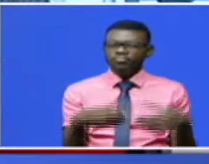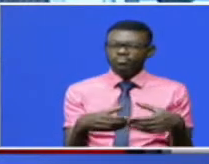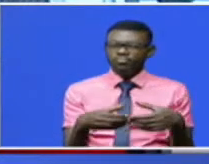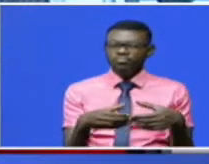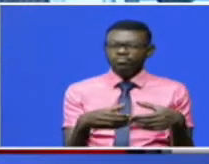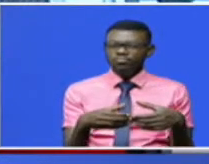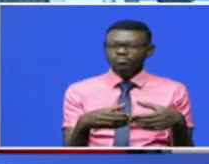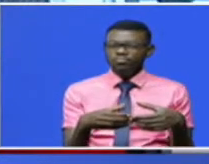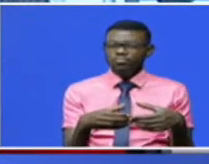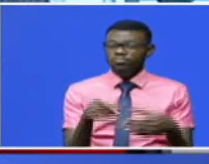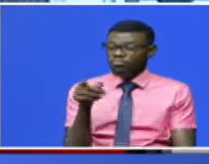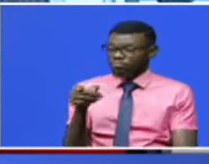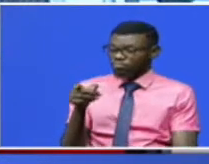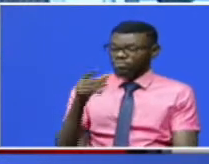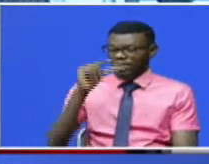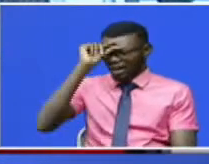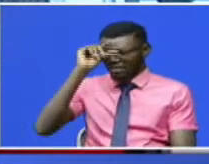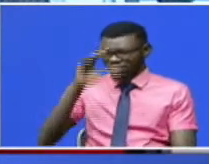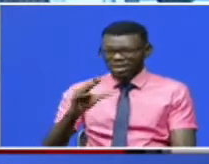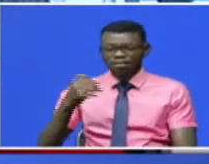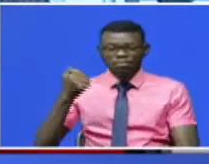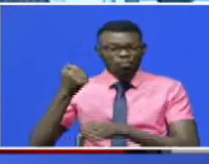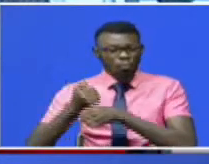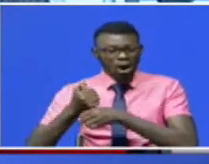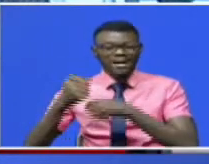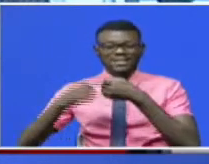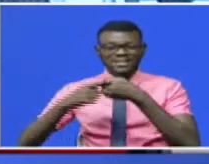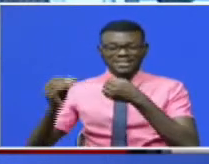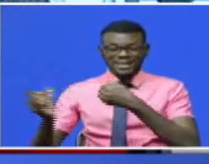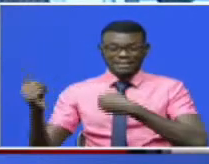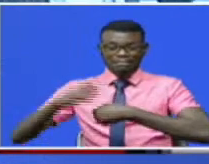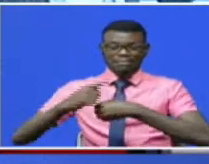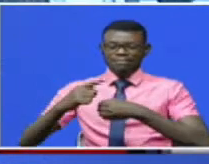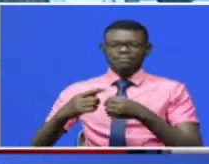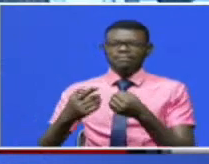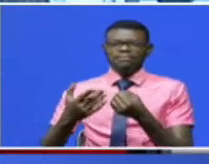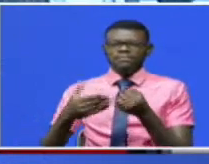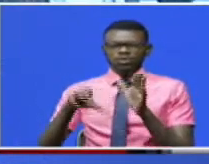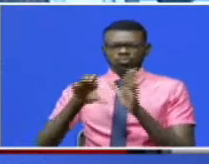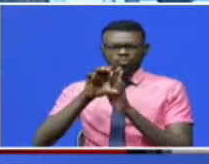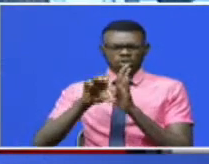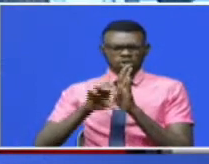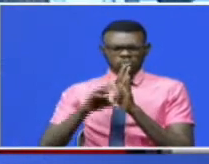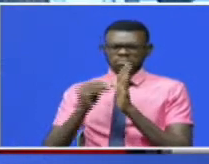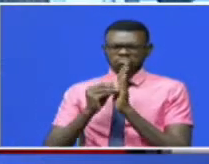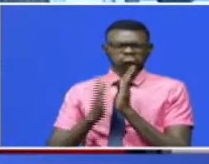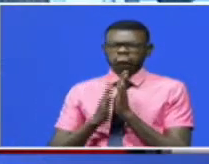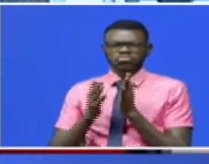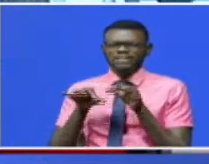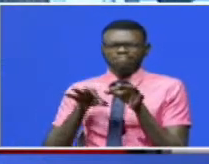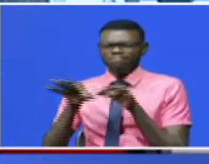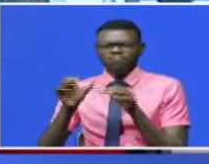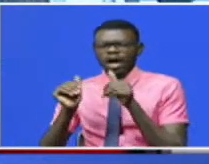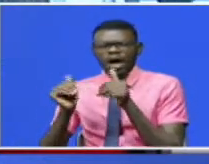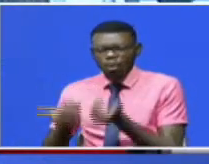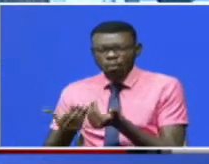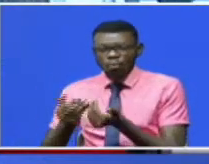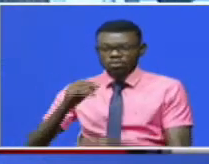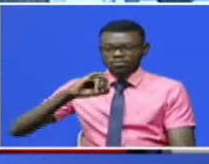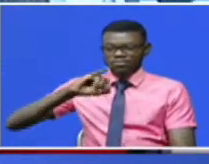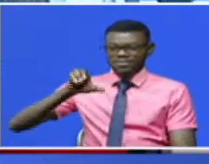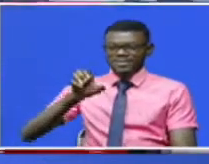gavana afisini kwa muda wa siku 60 ilivyo kwenye katiba ni upi? Jeff Kirui anatupambanulia.